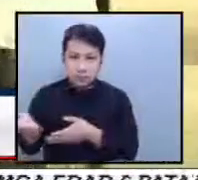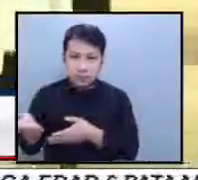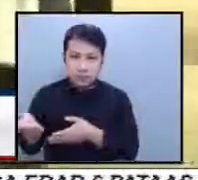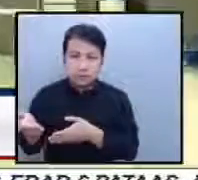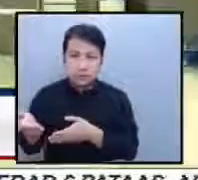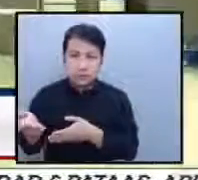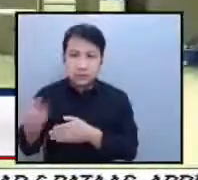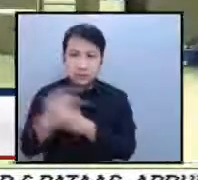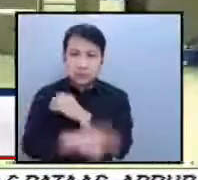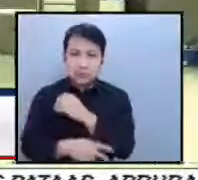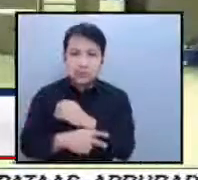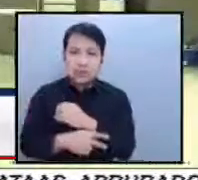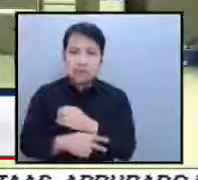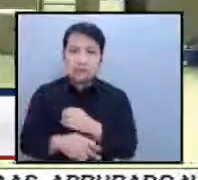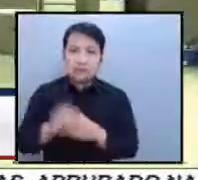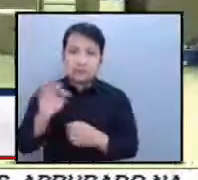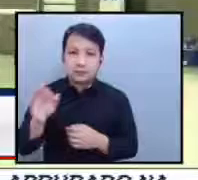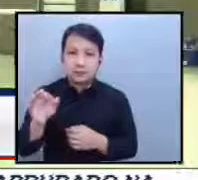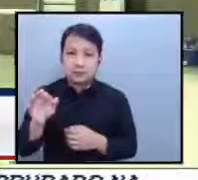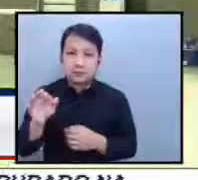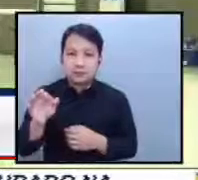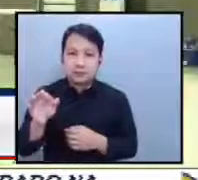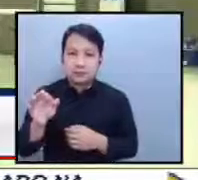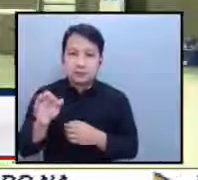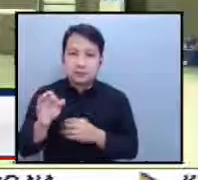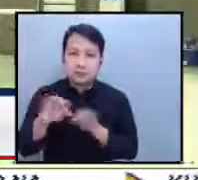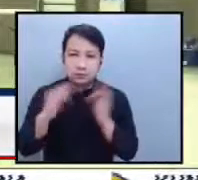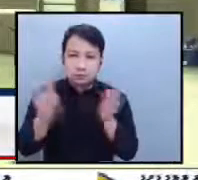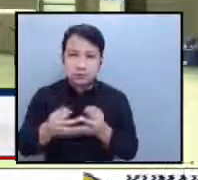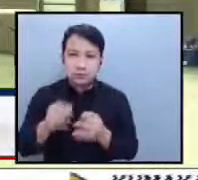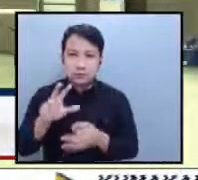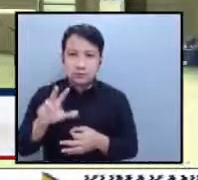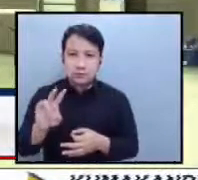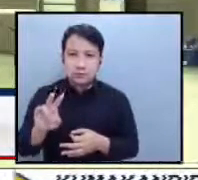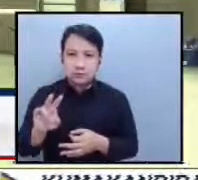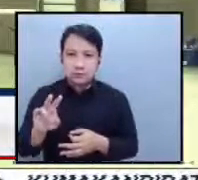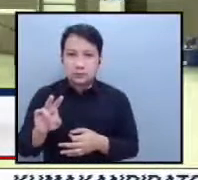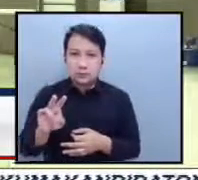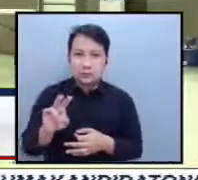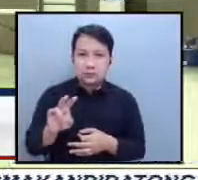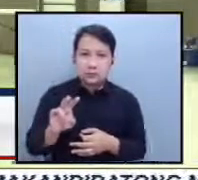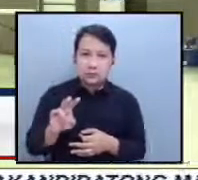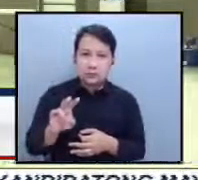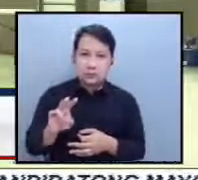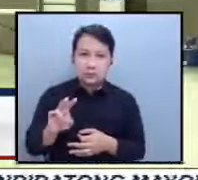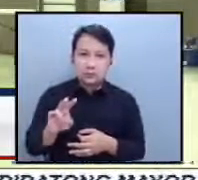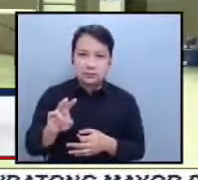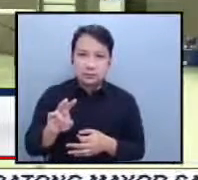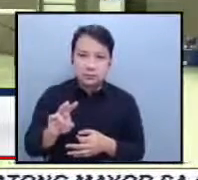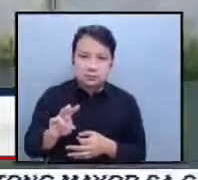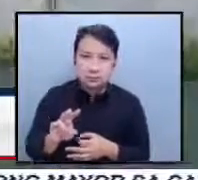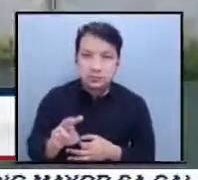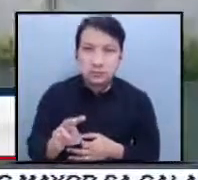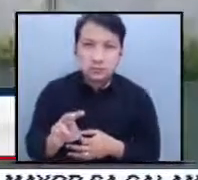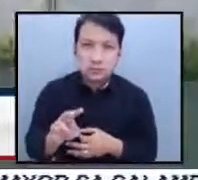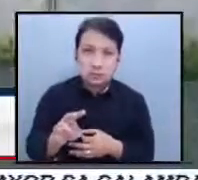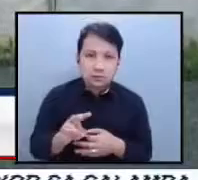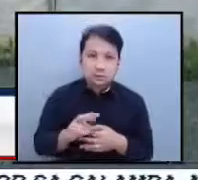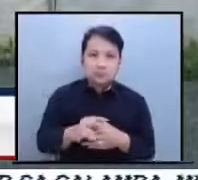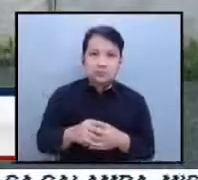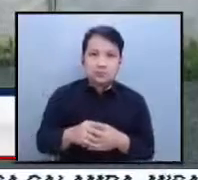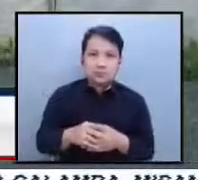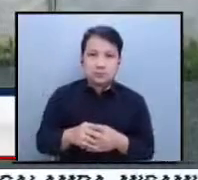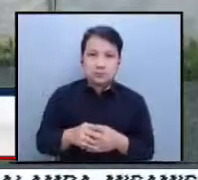Nasa 9 na pamilya o katumbas na 37 individuals ang uuwi sa Masbate bukas by land. May maasahan